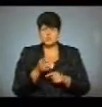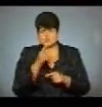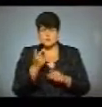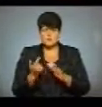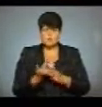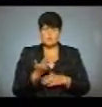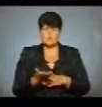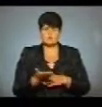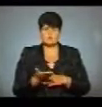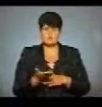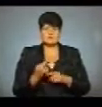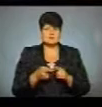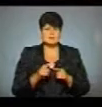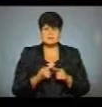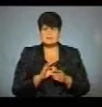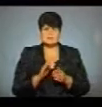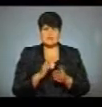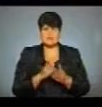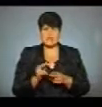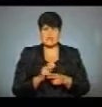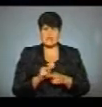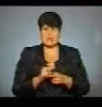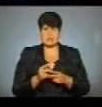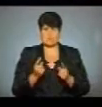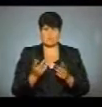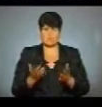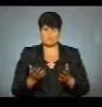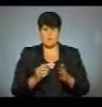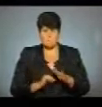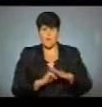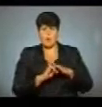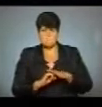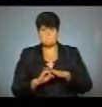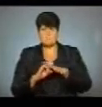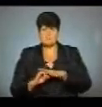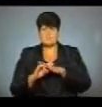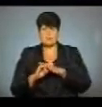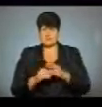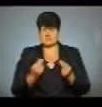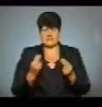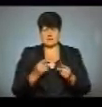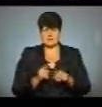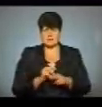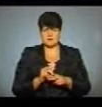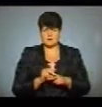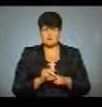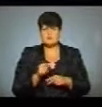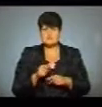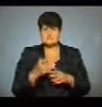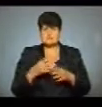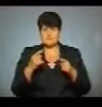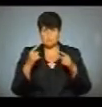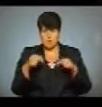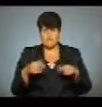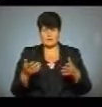знову. То не є ремонт такий, як попідпирали капітальний ремонт. Тепер він вже